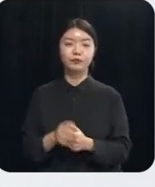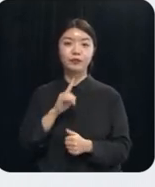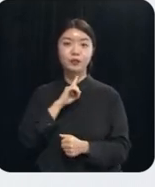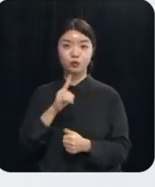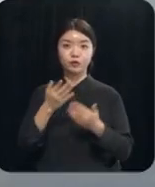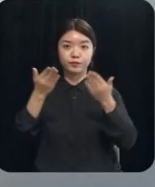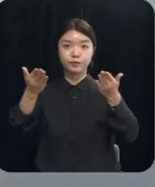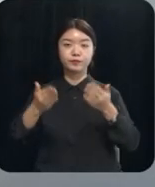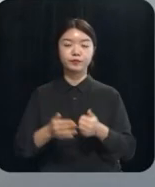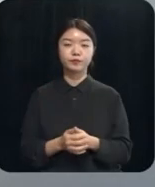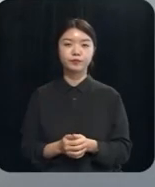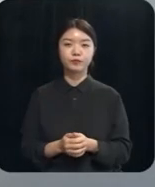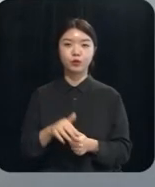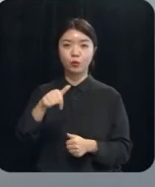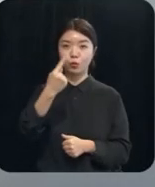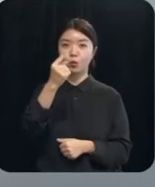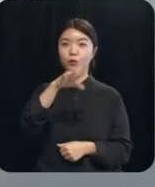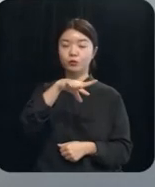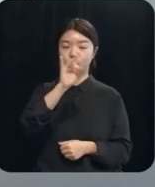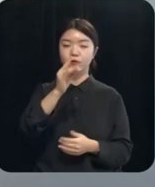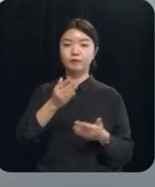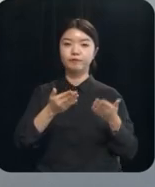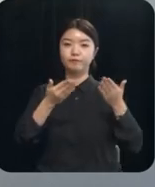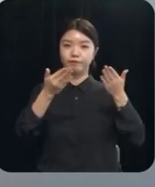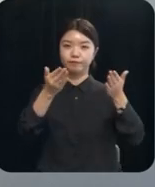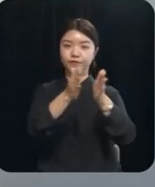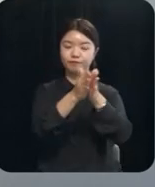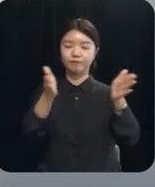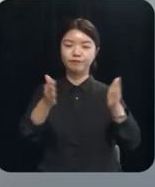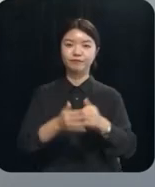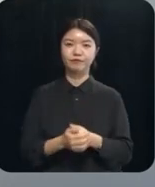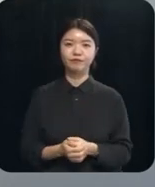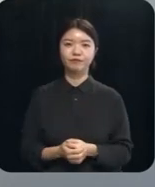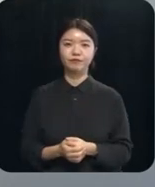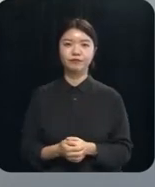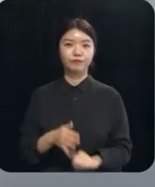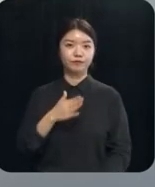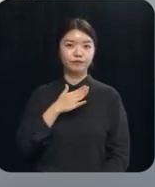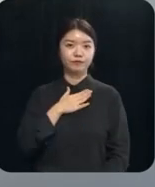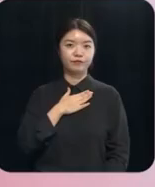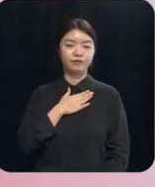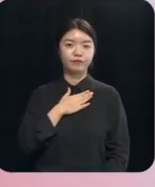1분씩 드리겠고요. 고기철 후보 먼저 말씀해 주시면 되겠습니다. 네, 저는